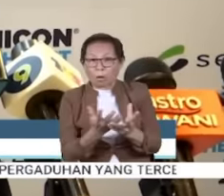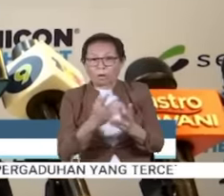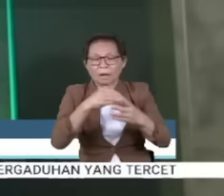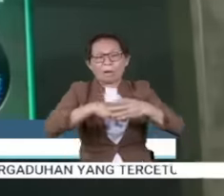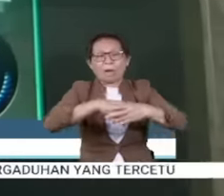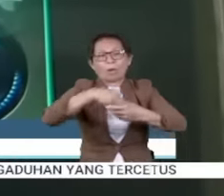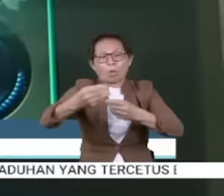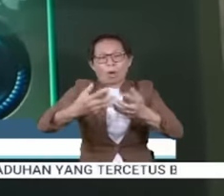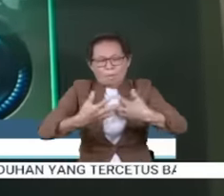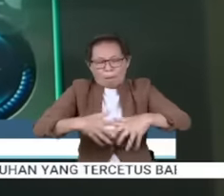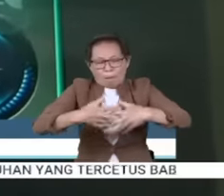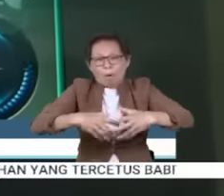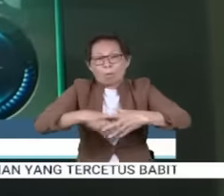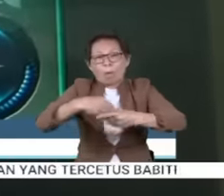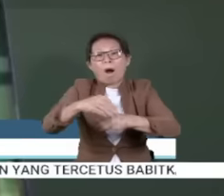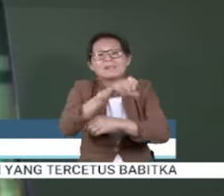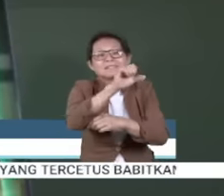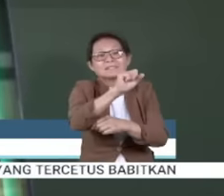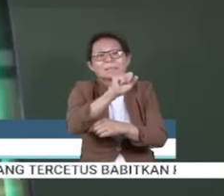dan